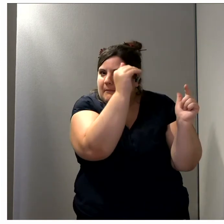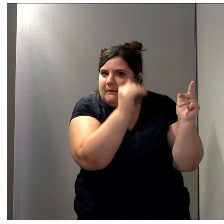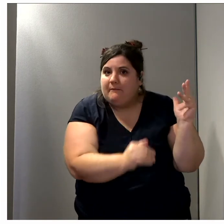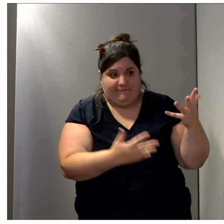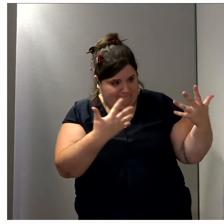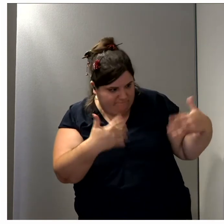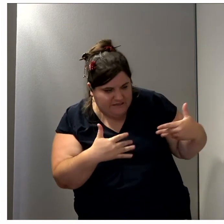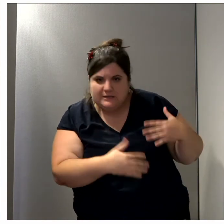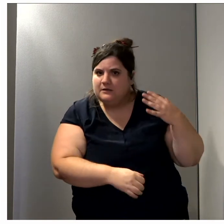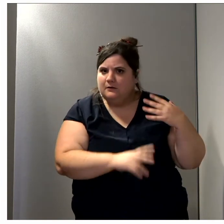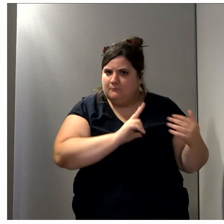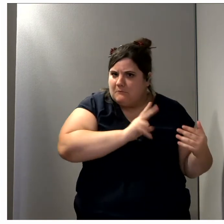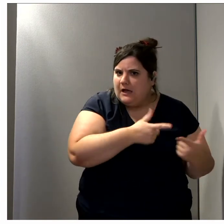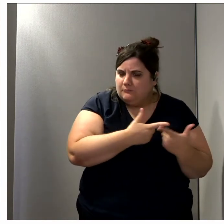un mot.